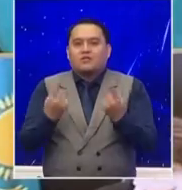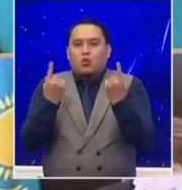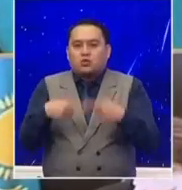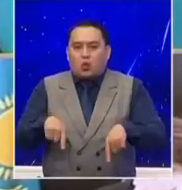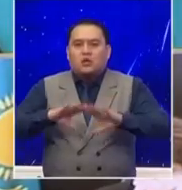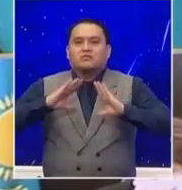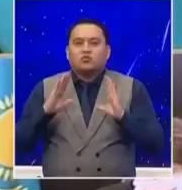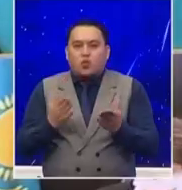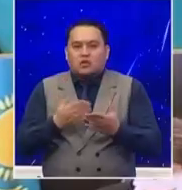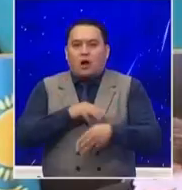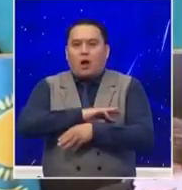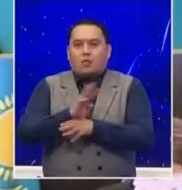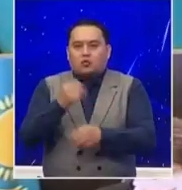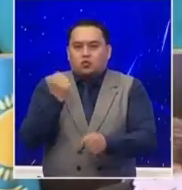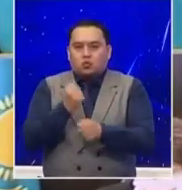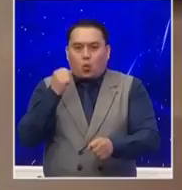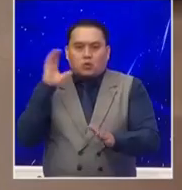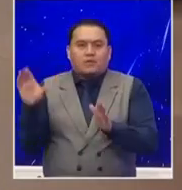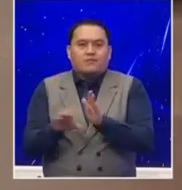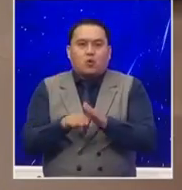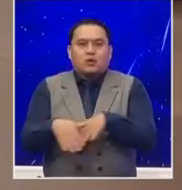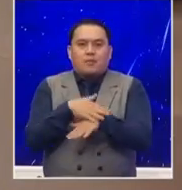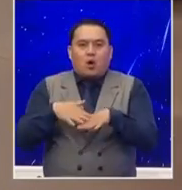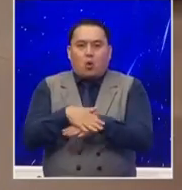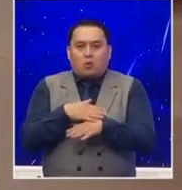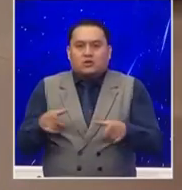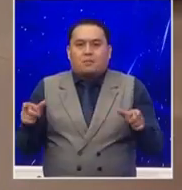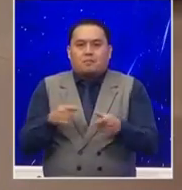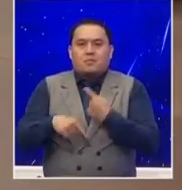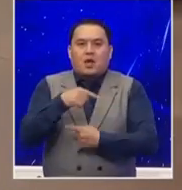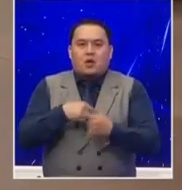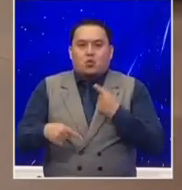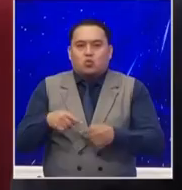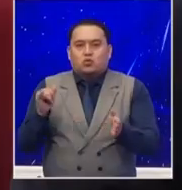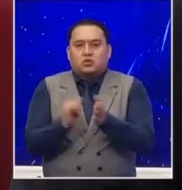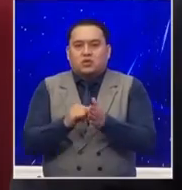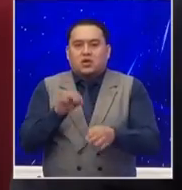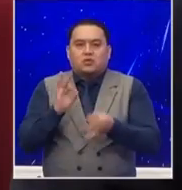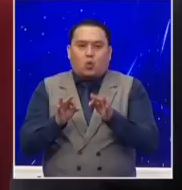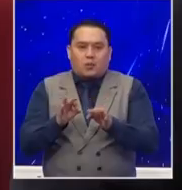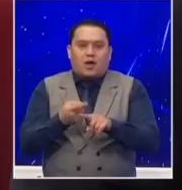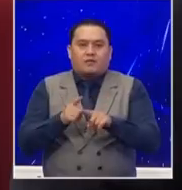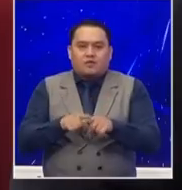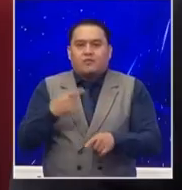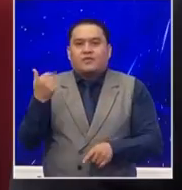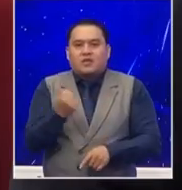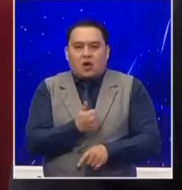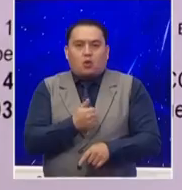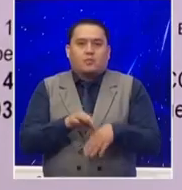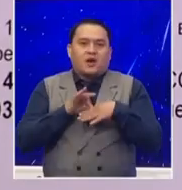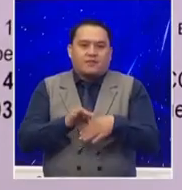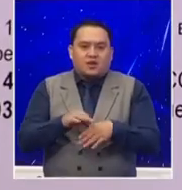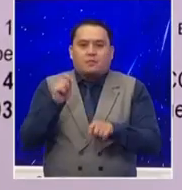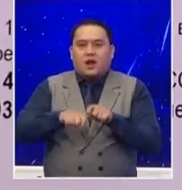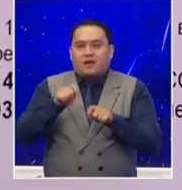эпидемиологической ситуации, обеспечить строгое соблюдение населением и субъектами бизнеса установленных санитарных норм, в недельный срок провести